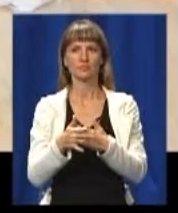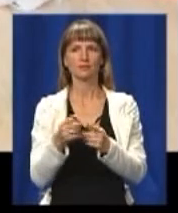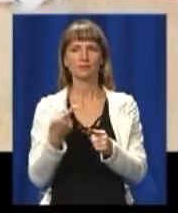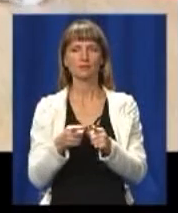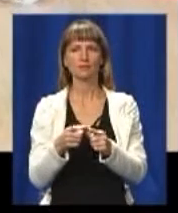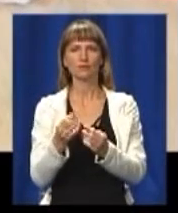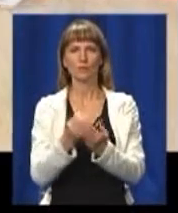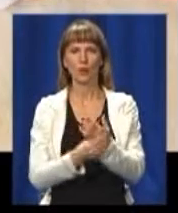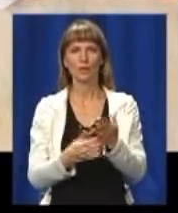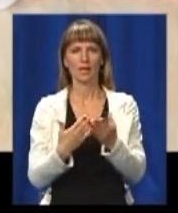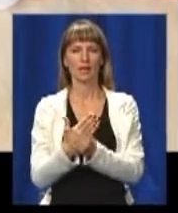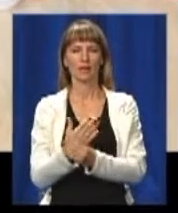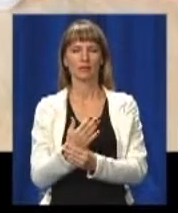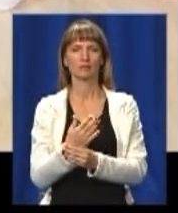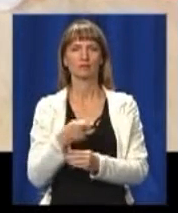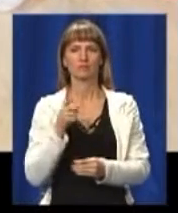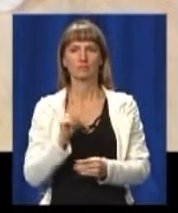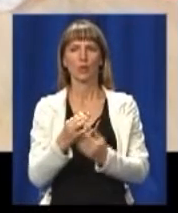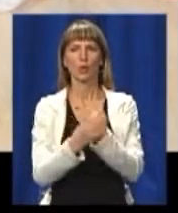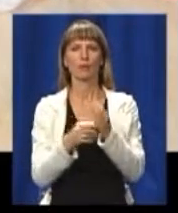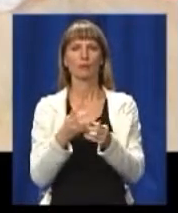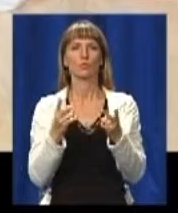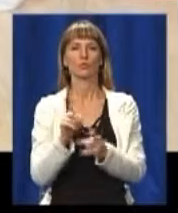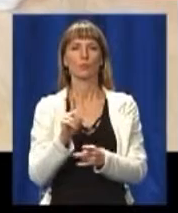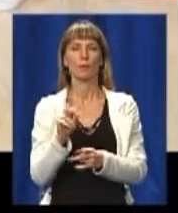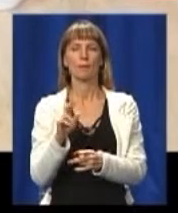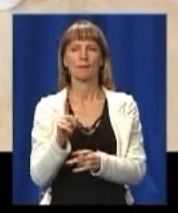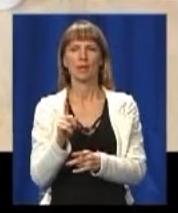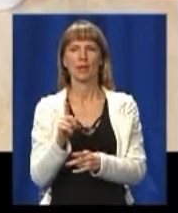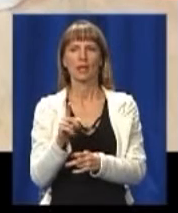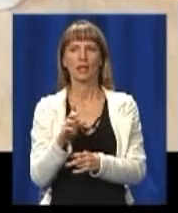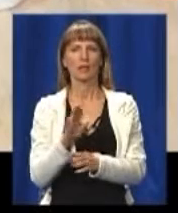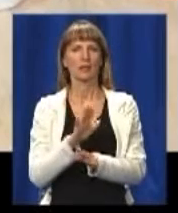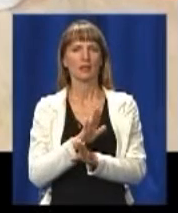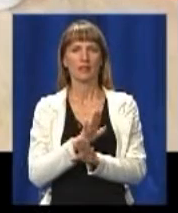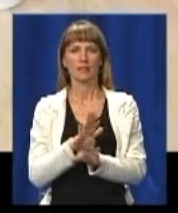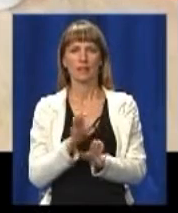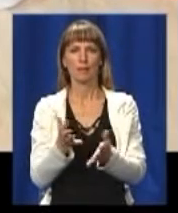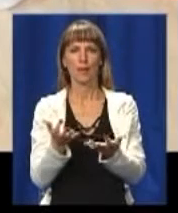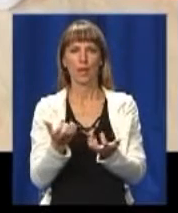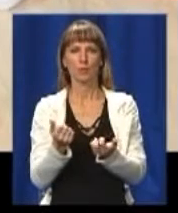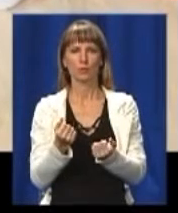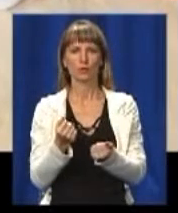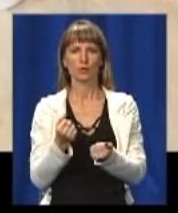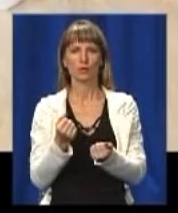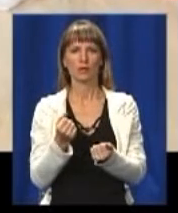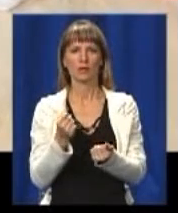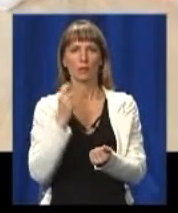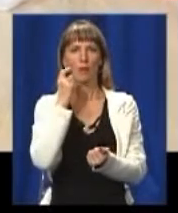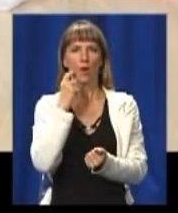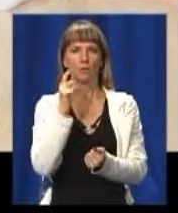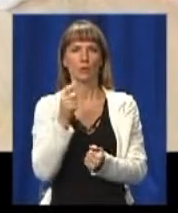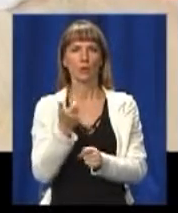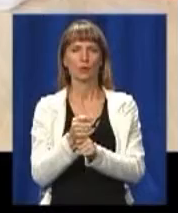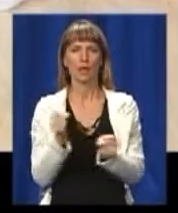Одягайте. Насправді рукавички нам потрібні для того, щоб не отримати обмороження, тому що він